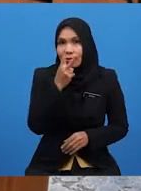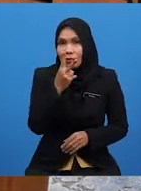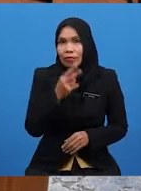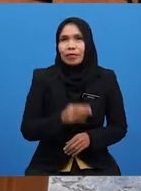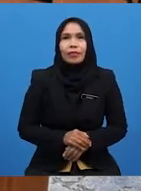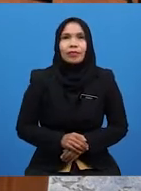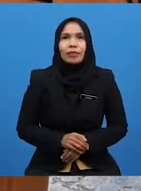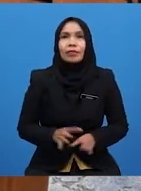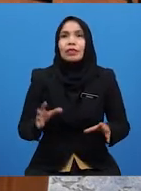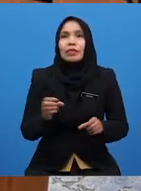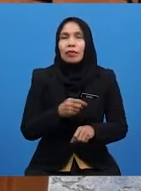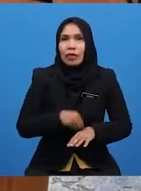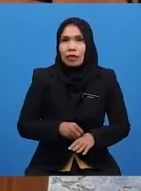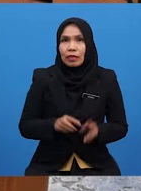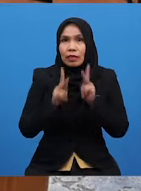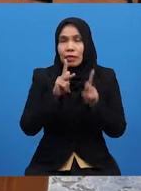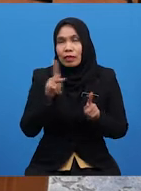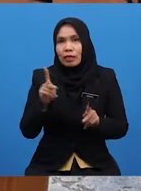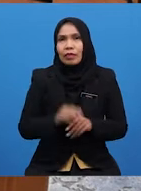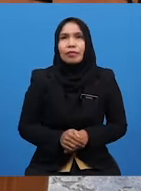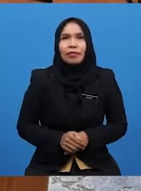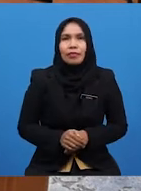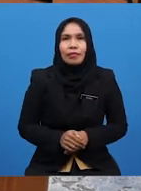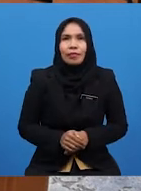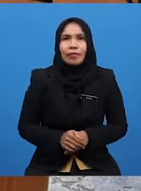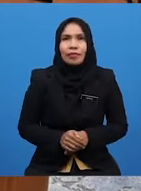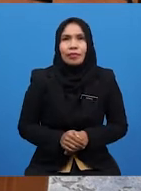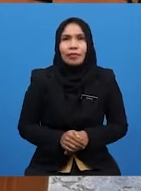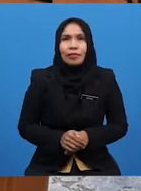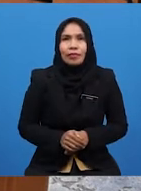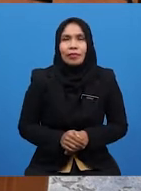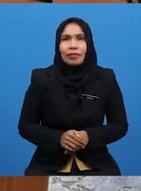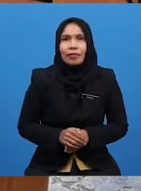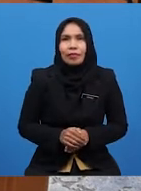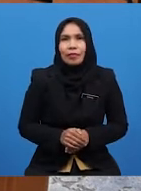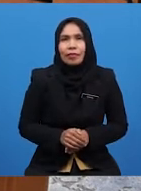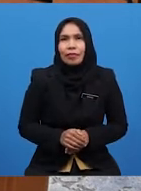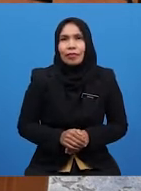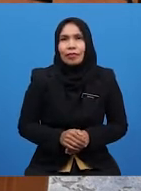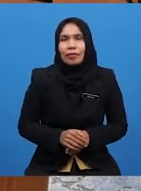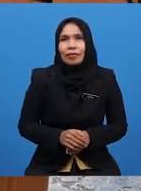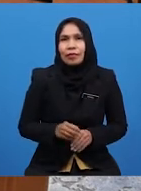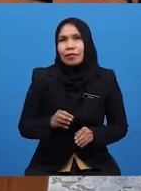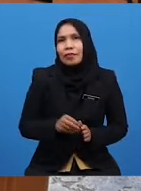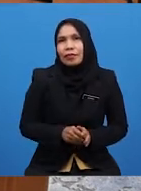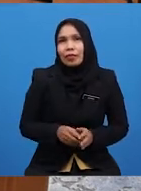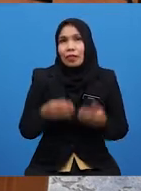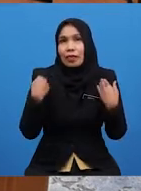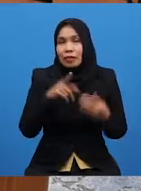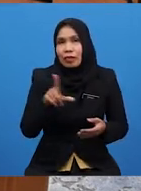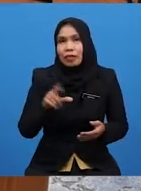katakan bahwa rekabentuk hiasan dalaman atau interior design merupakan kemajuan atau peningkatan